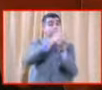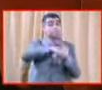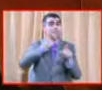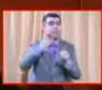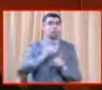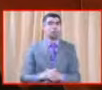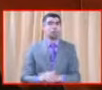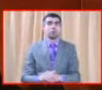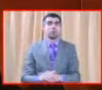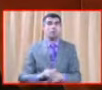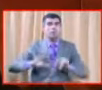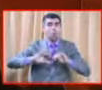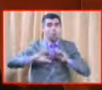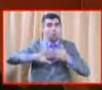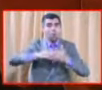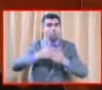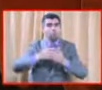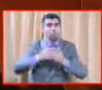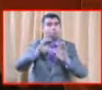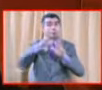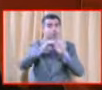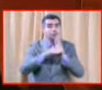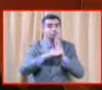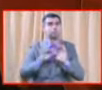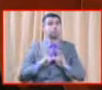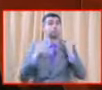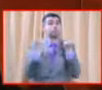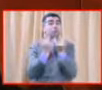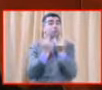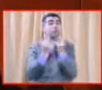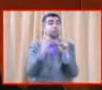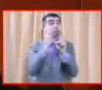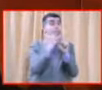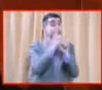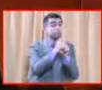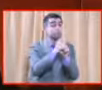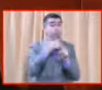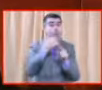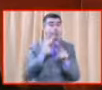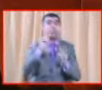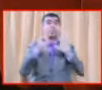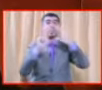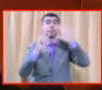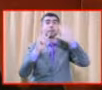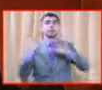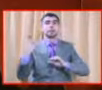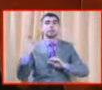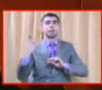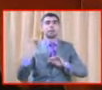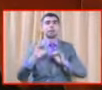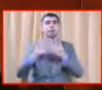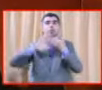خلال هذه اللجنة عرضت يعني 90 جمعية عرضت المشاريع